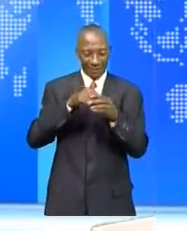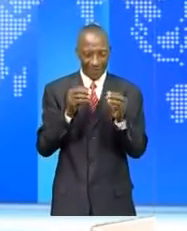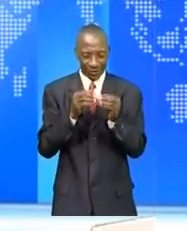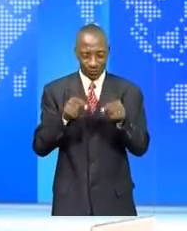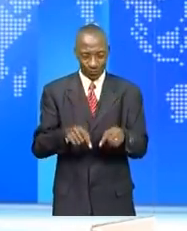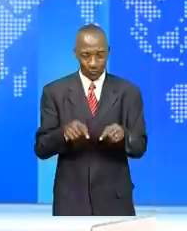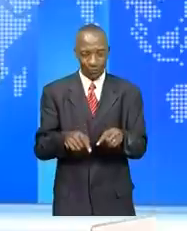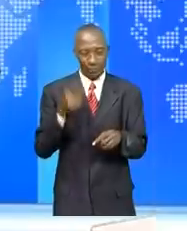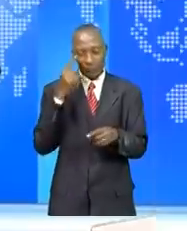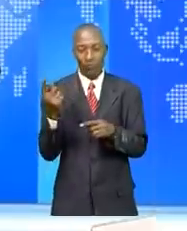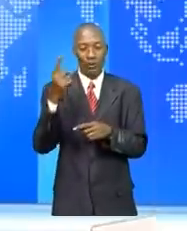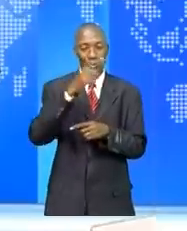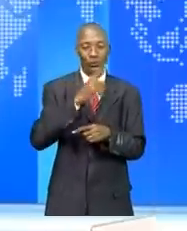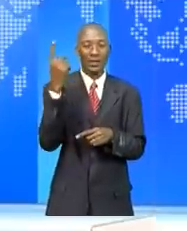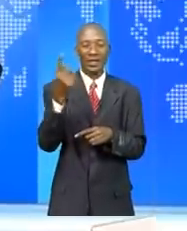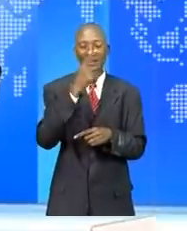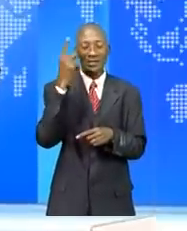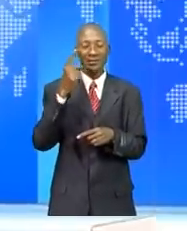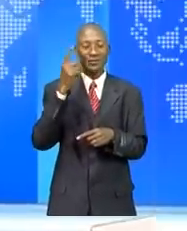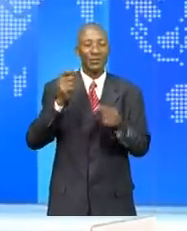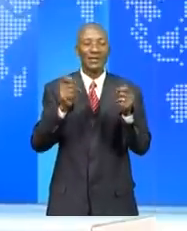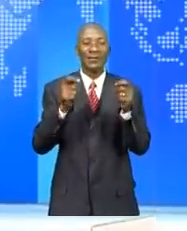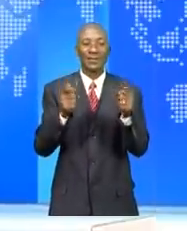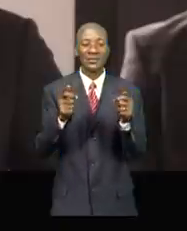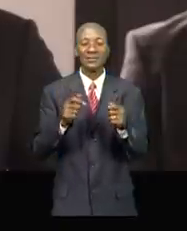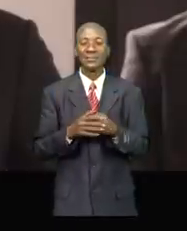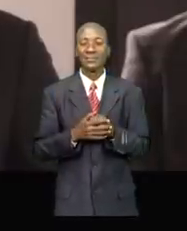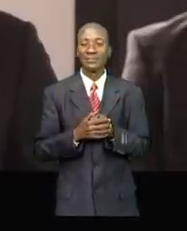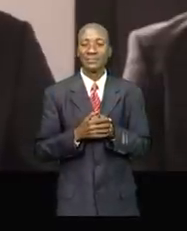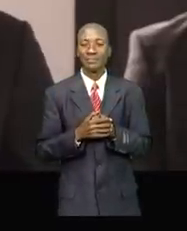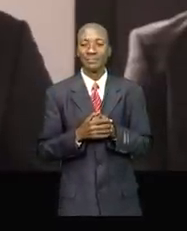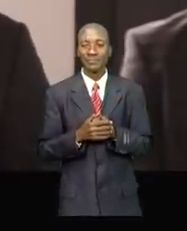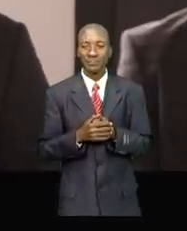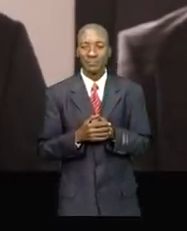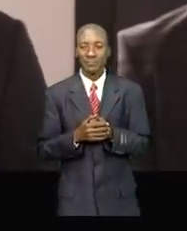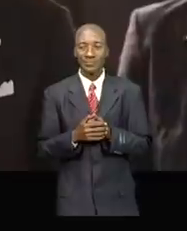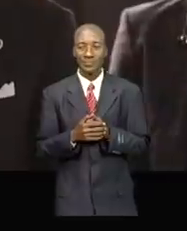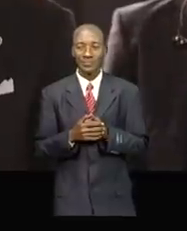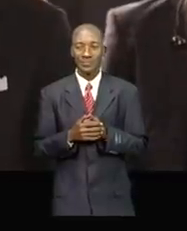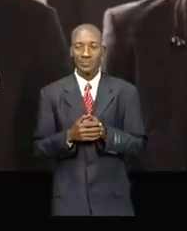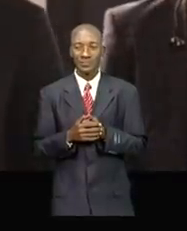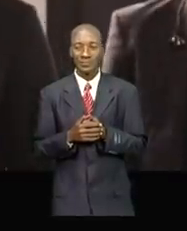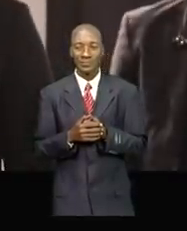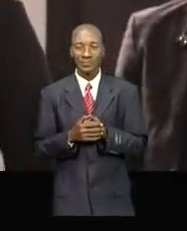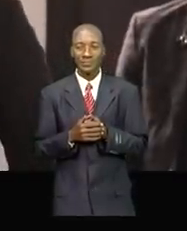des états généraux de la presse. Jessica Basselé nous en dit un peu plus. Ministre de la Parole,